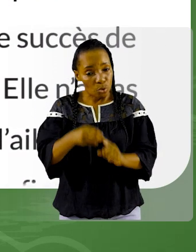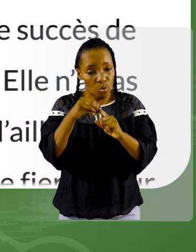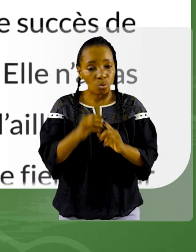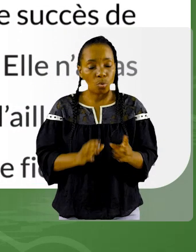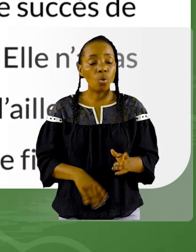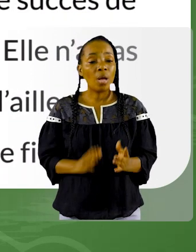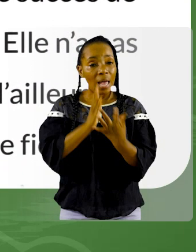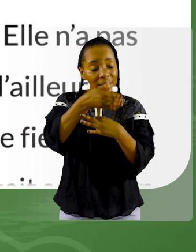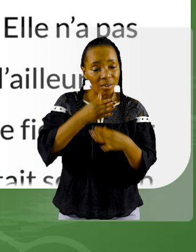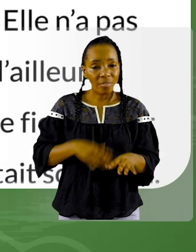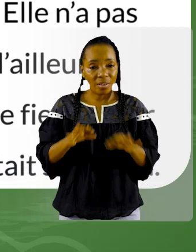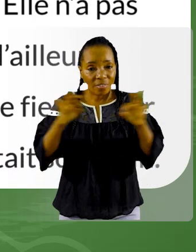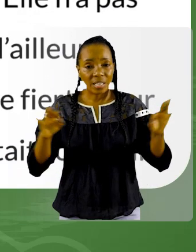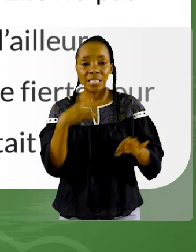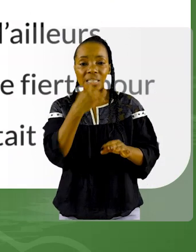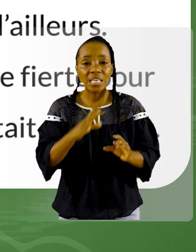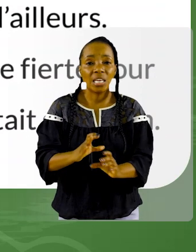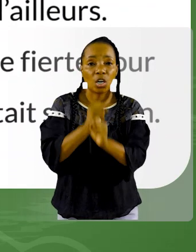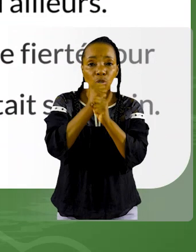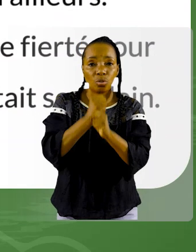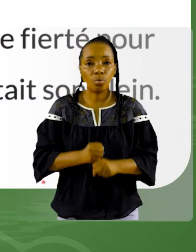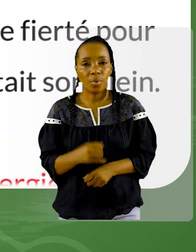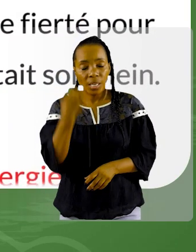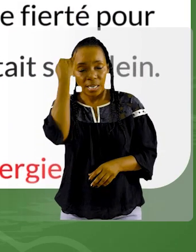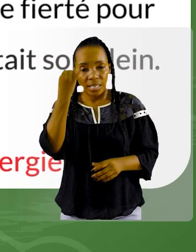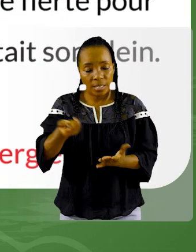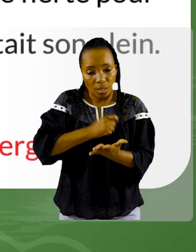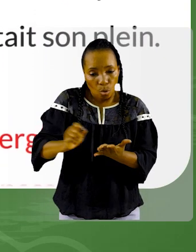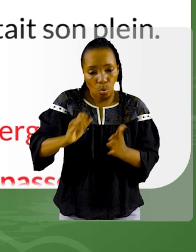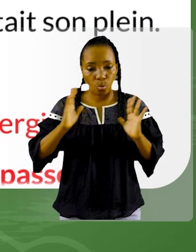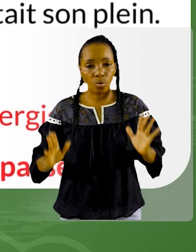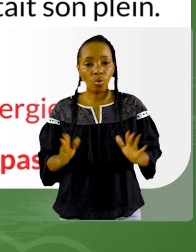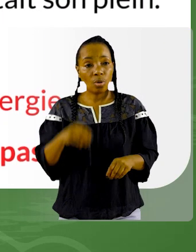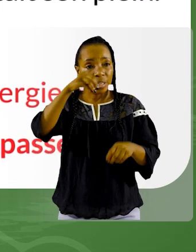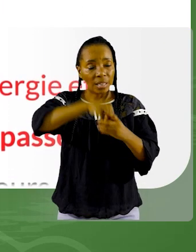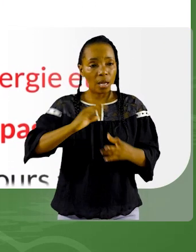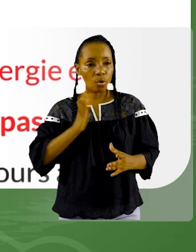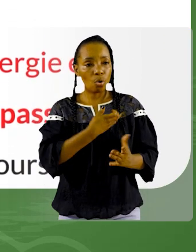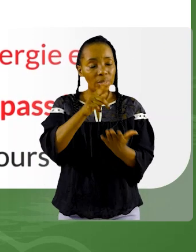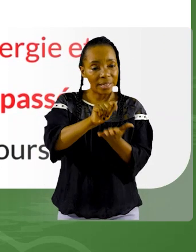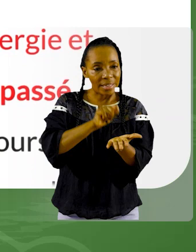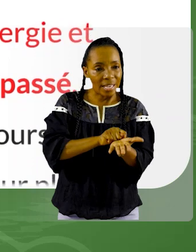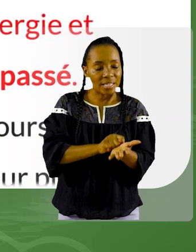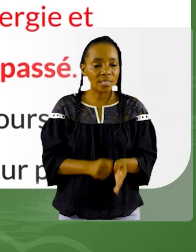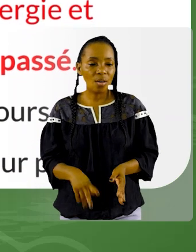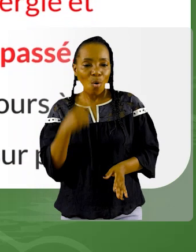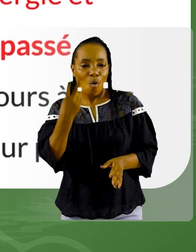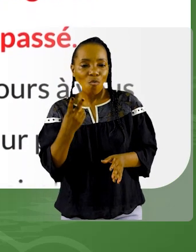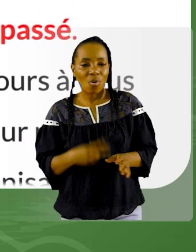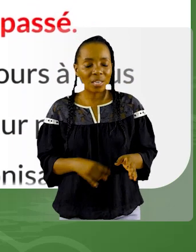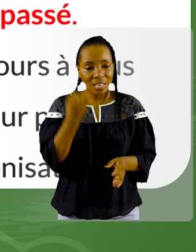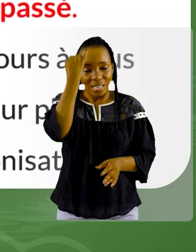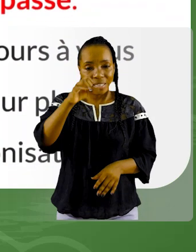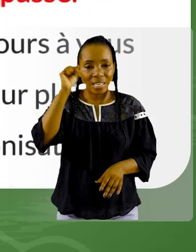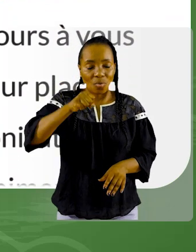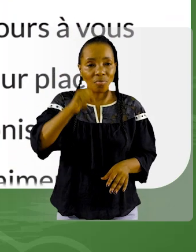mieux la position de l'auteur. Pour ce texte qui nous sert de support, vous allez trouver la thèse de l'auteur au